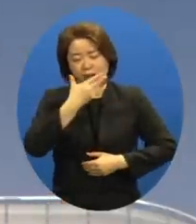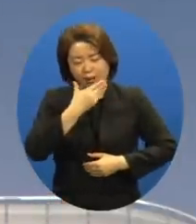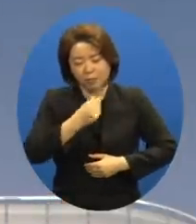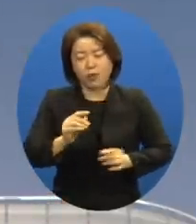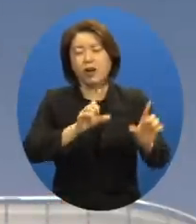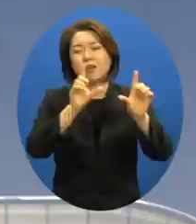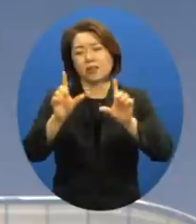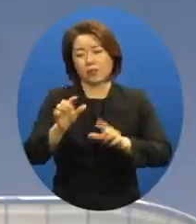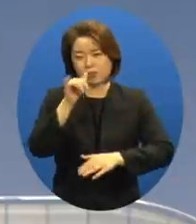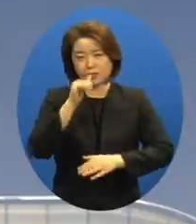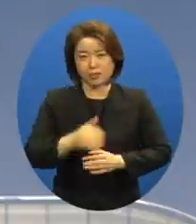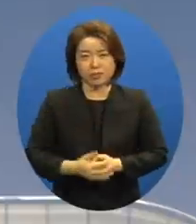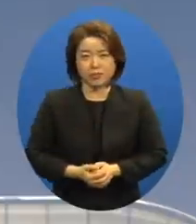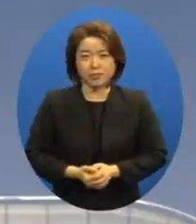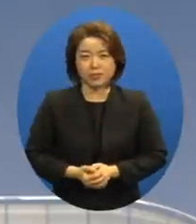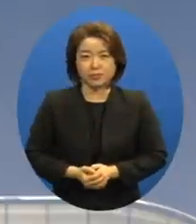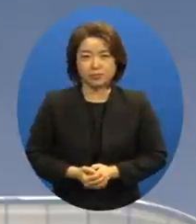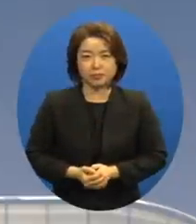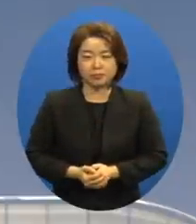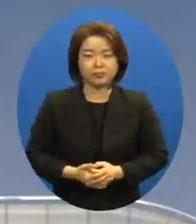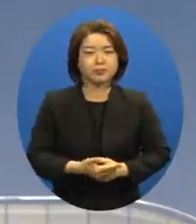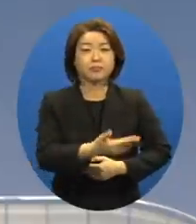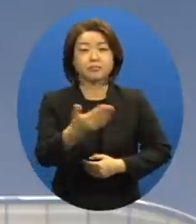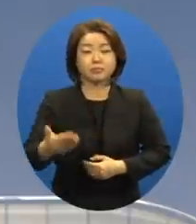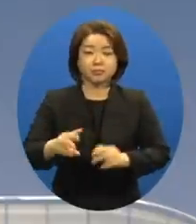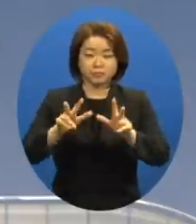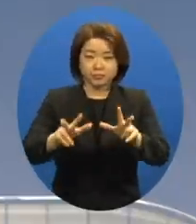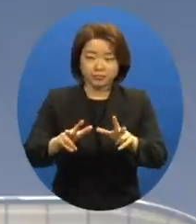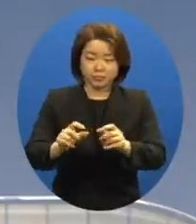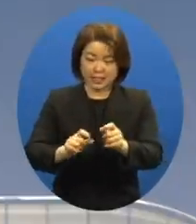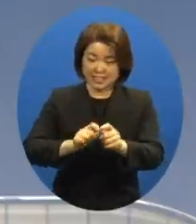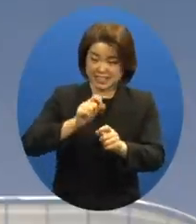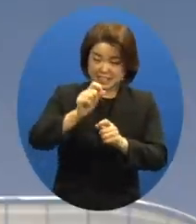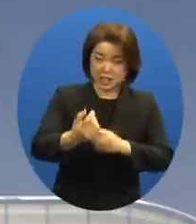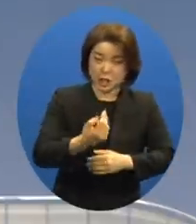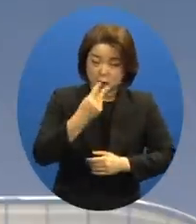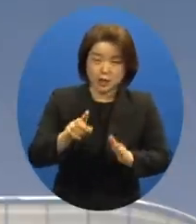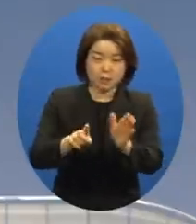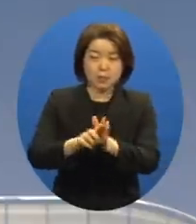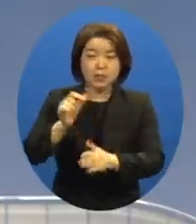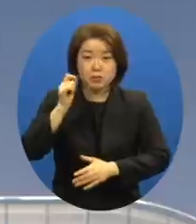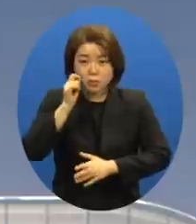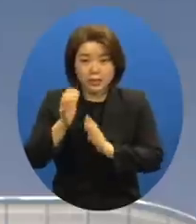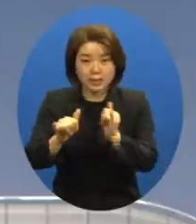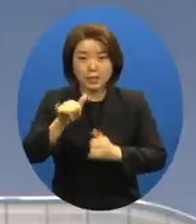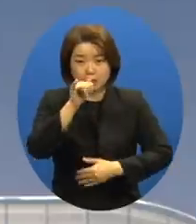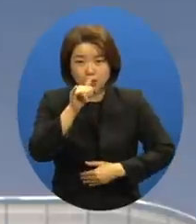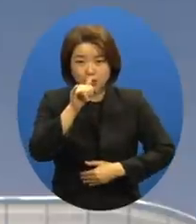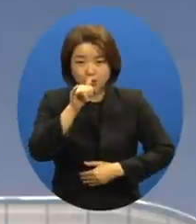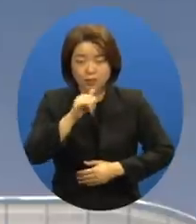것입니다 여러분 아직도 영성이 믿어지지 않는 사람이 있습니까